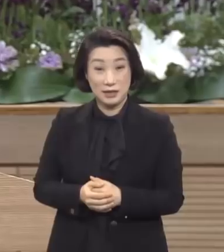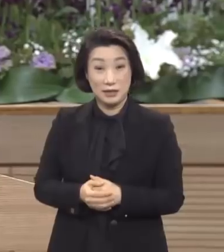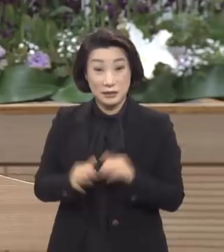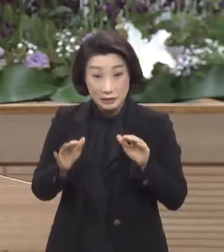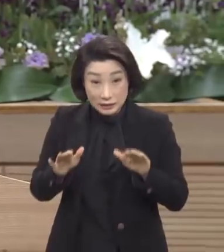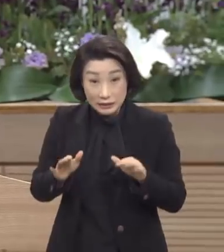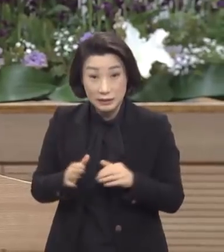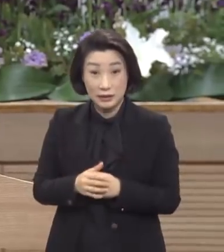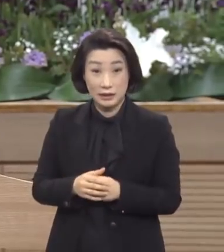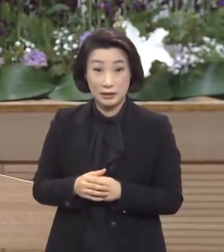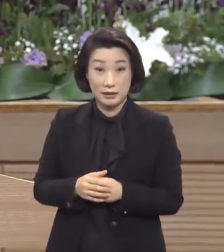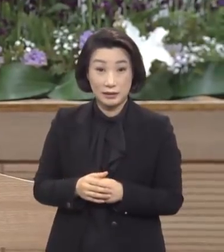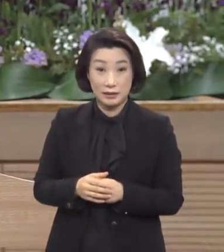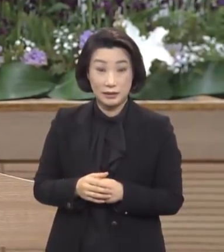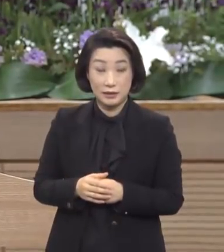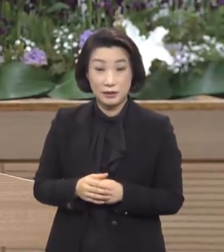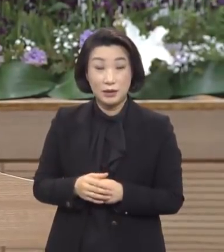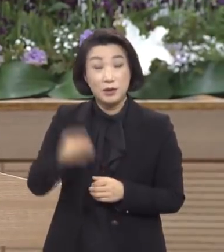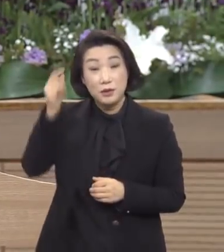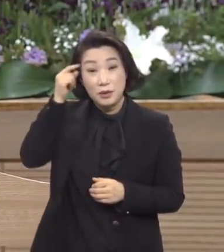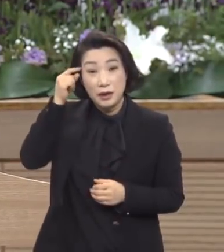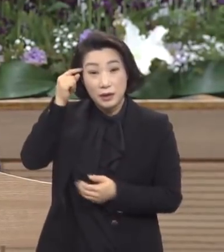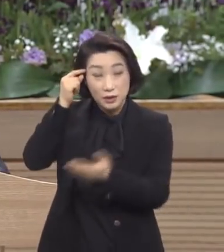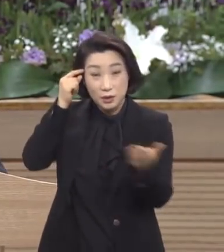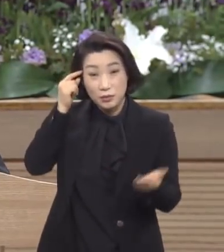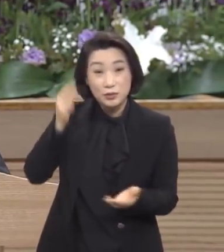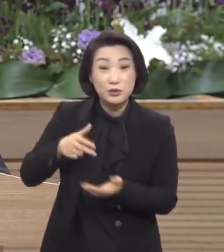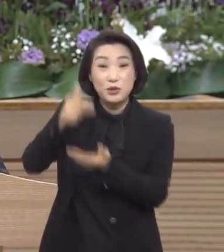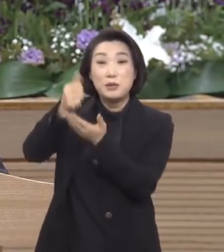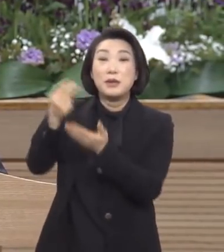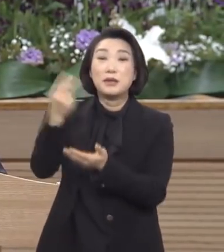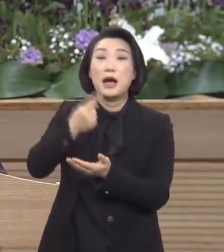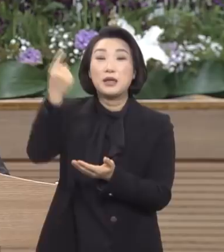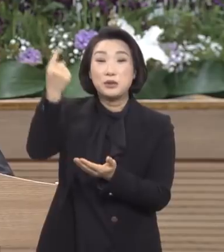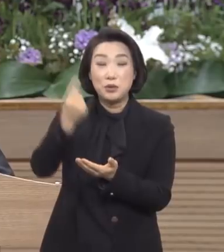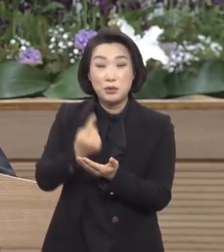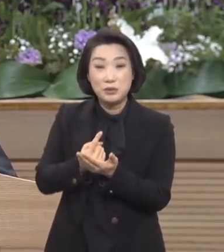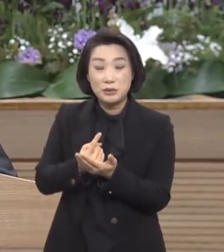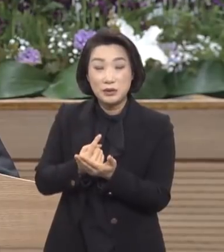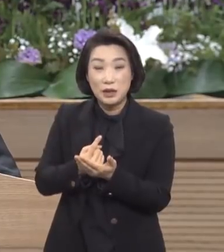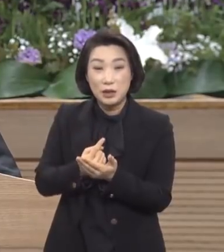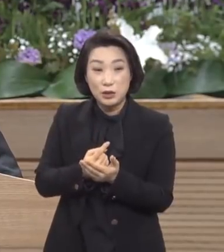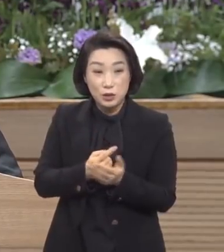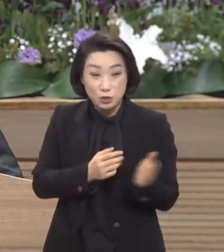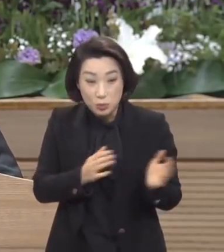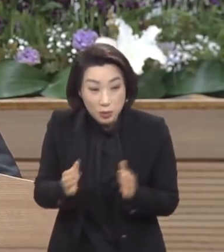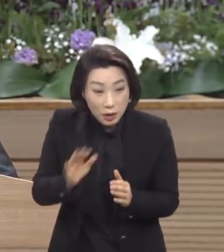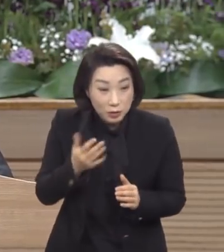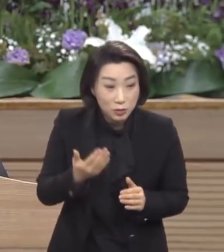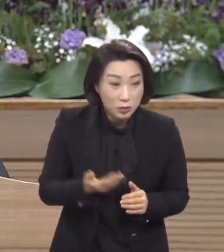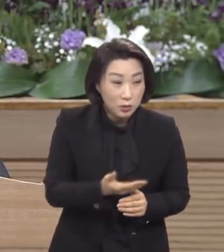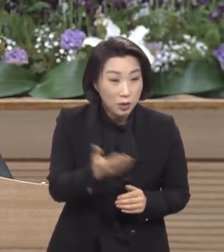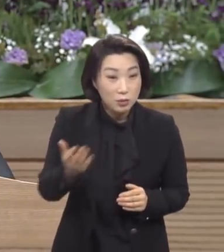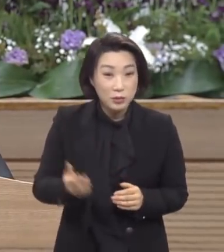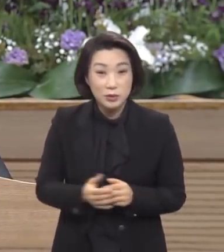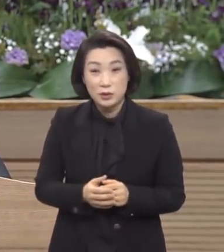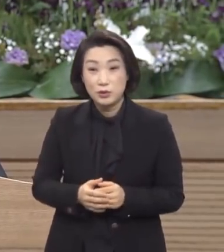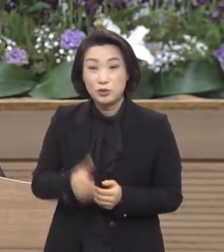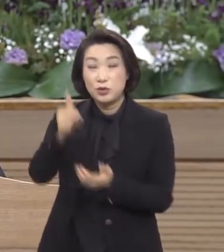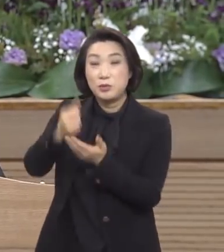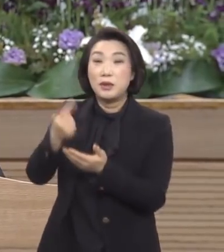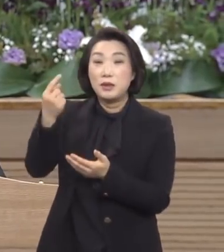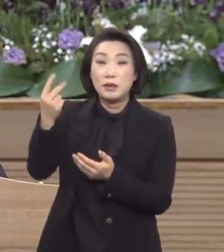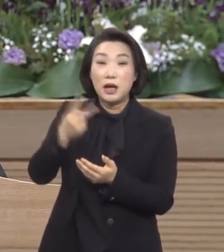근데 왜 주님이 재림한다면 준비해야 되고